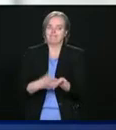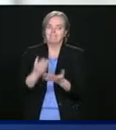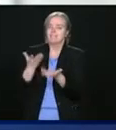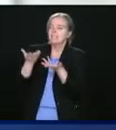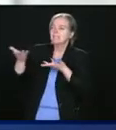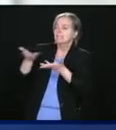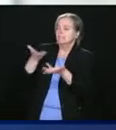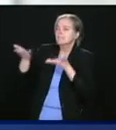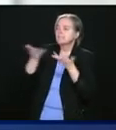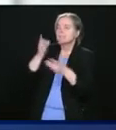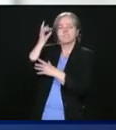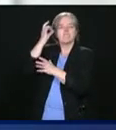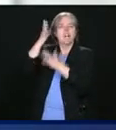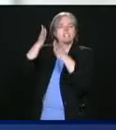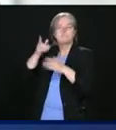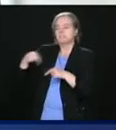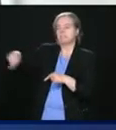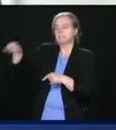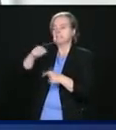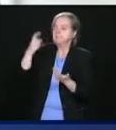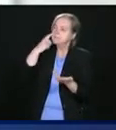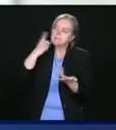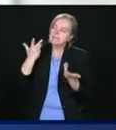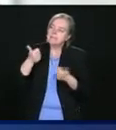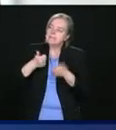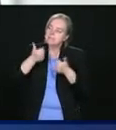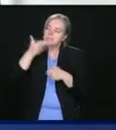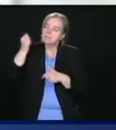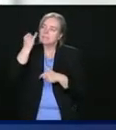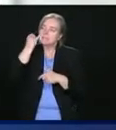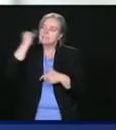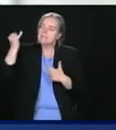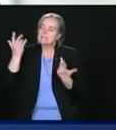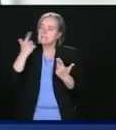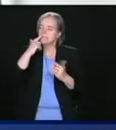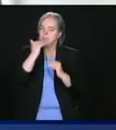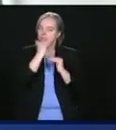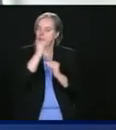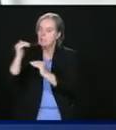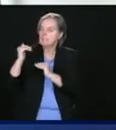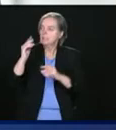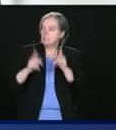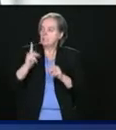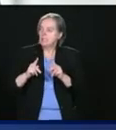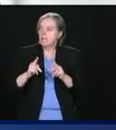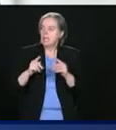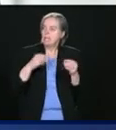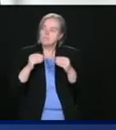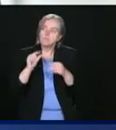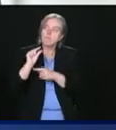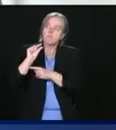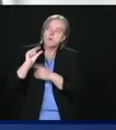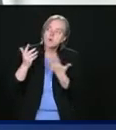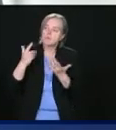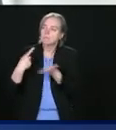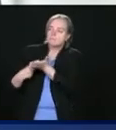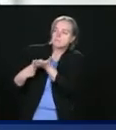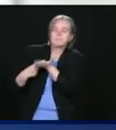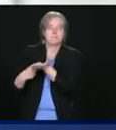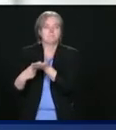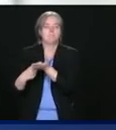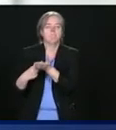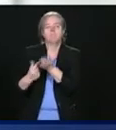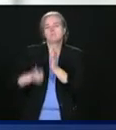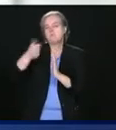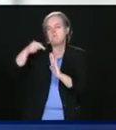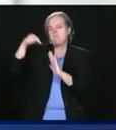scientifiques sur quelles seront les meilleures mesures en place pour assurer la protection des Canadiens. Et on va en avoir plus à